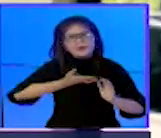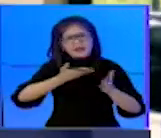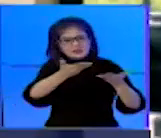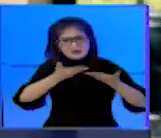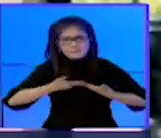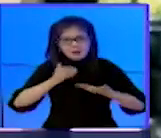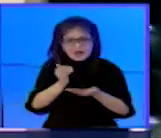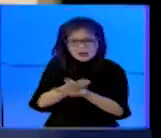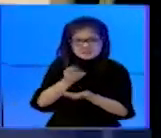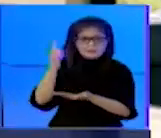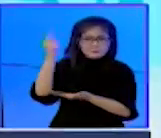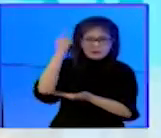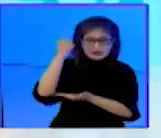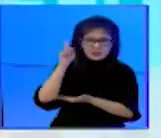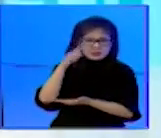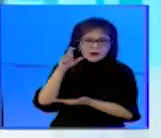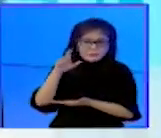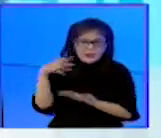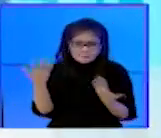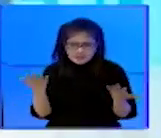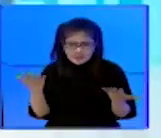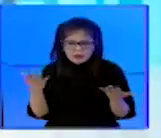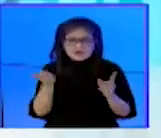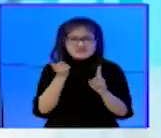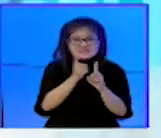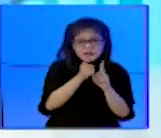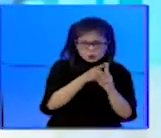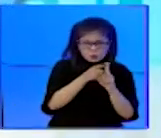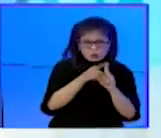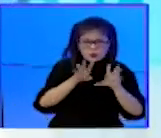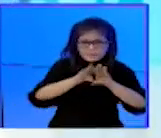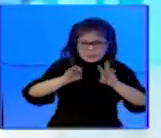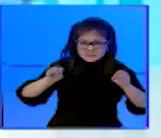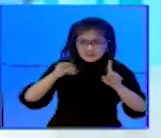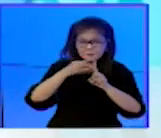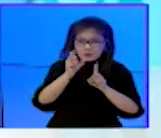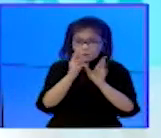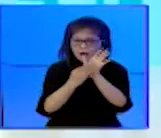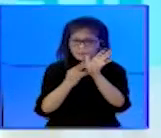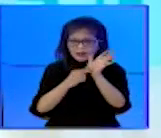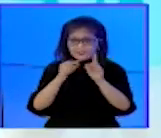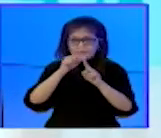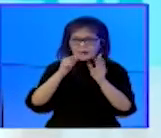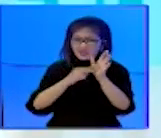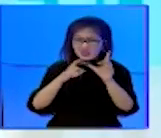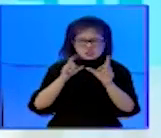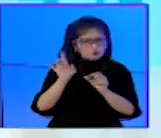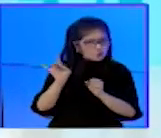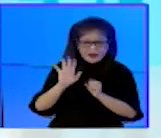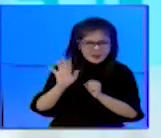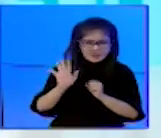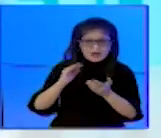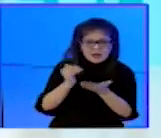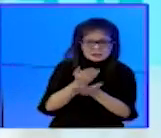Di antaranya adalah 1. Bukan karyawan BUMN dan juga PNS. 2. Gajinya di